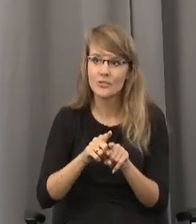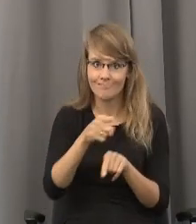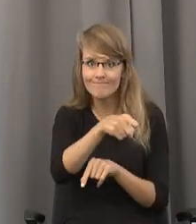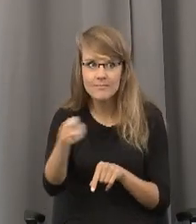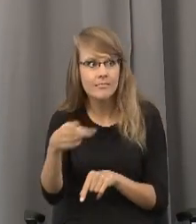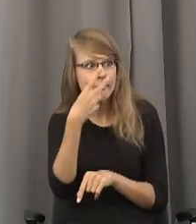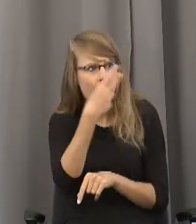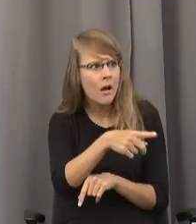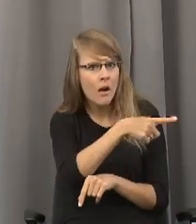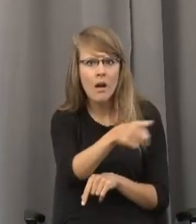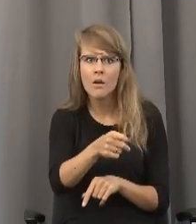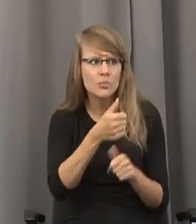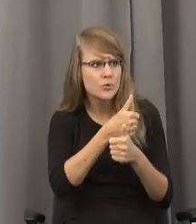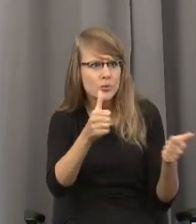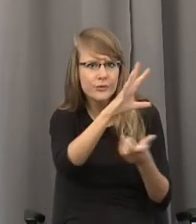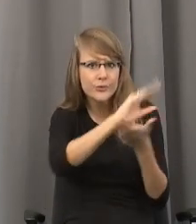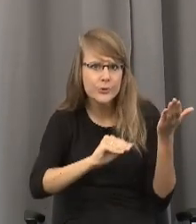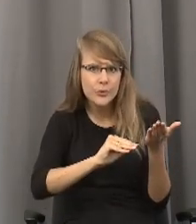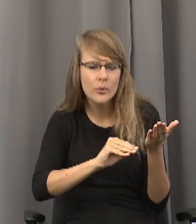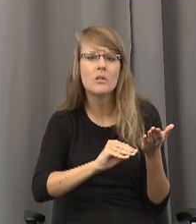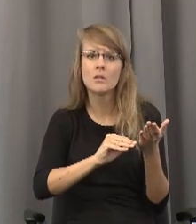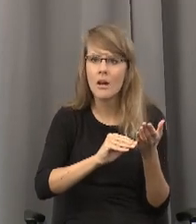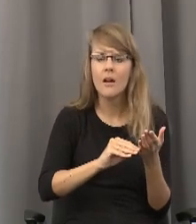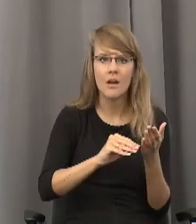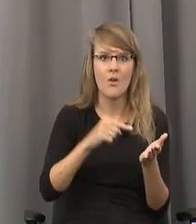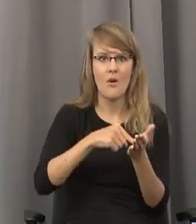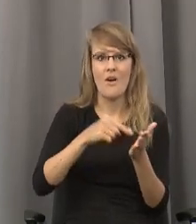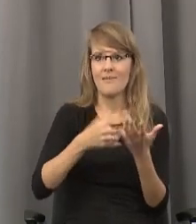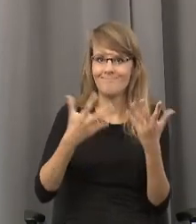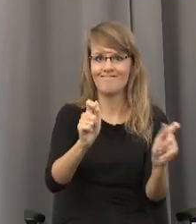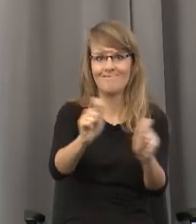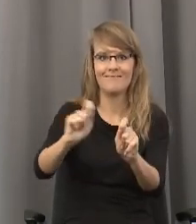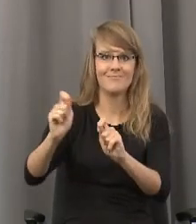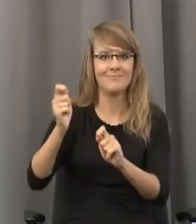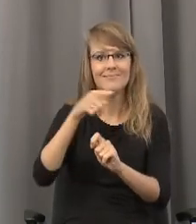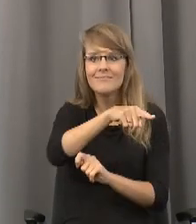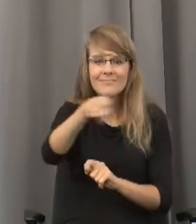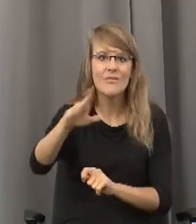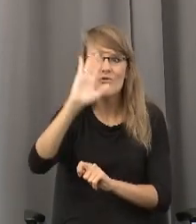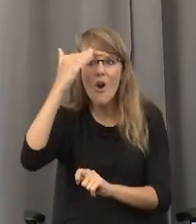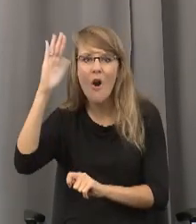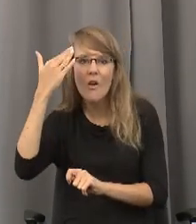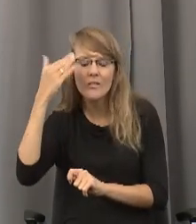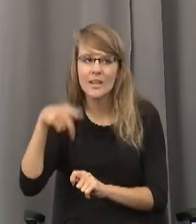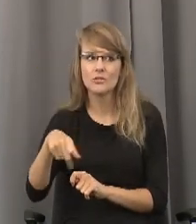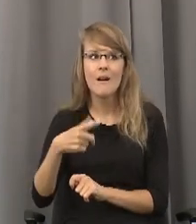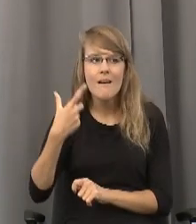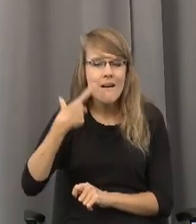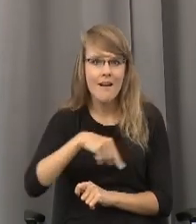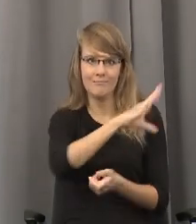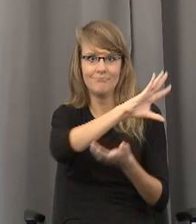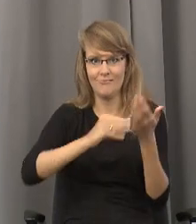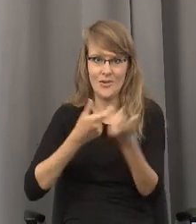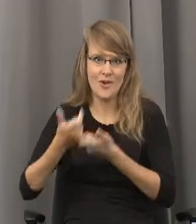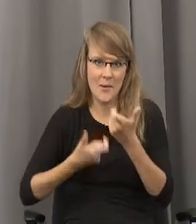szczególności inni mogli się zapoznać, mogli się dzięki temu zainspirować. Z